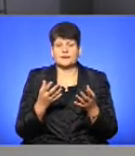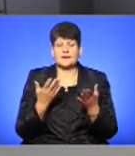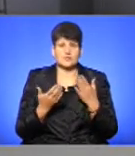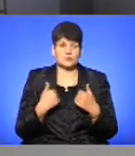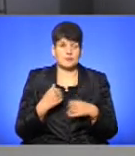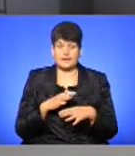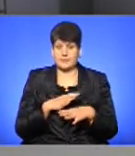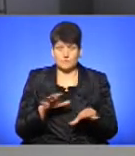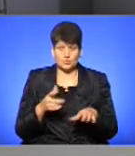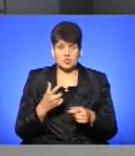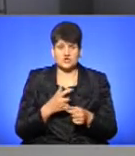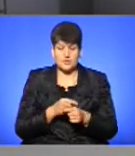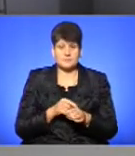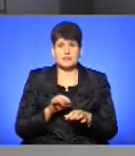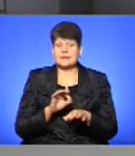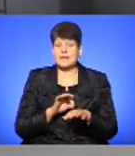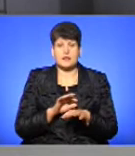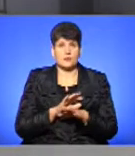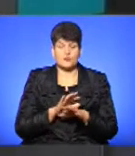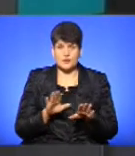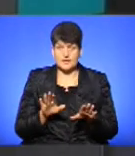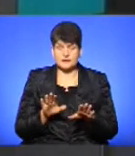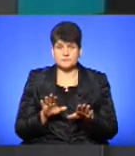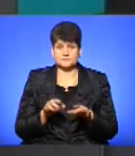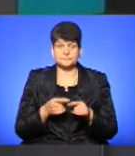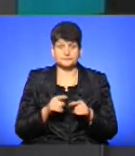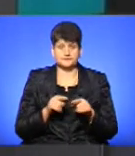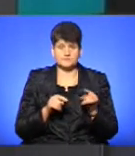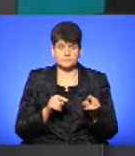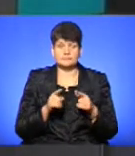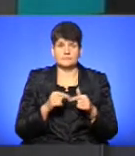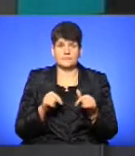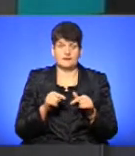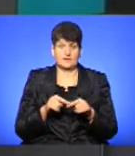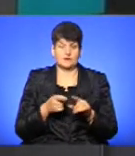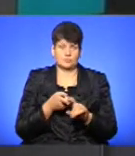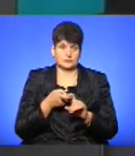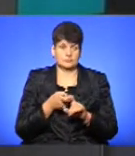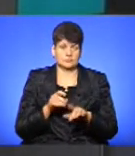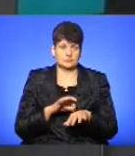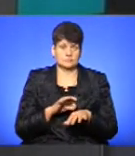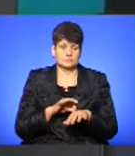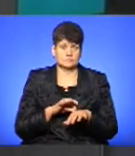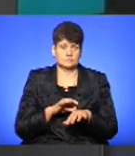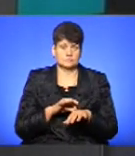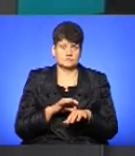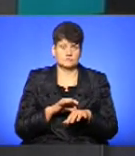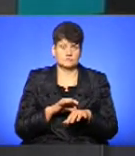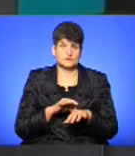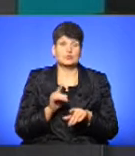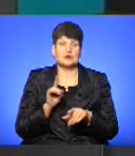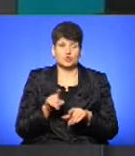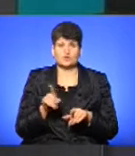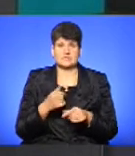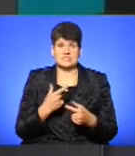були щеплені і не хворіли даними видами, скажімо, грипу, збудниками, то відповідно для того, щоб ми